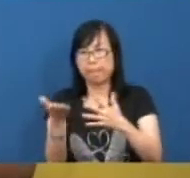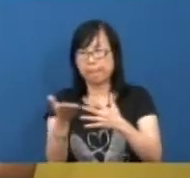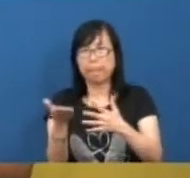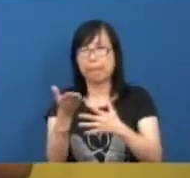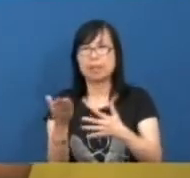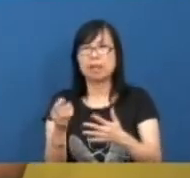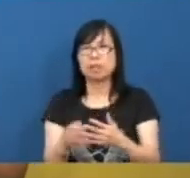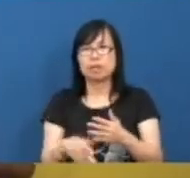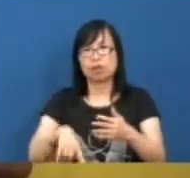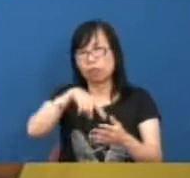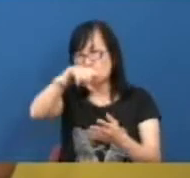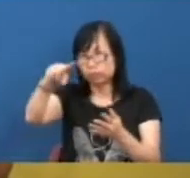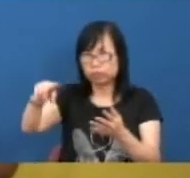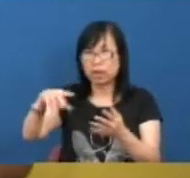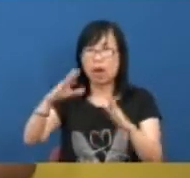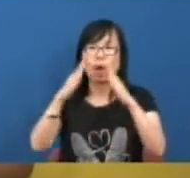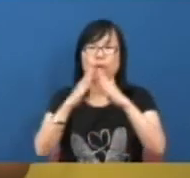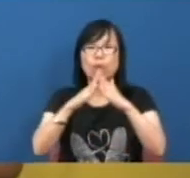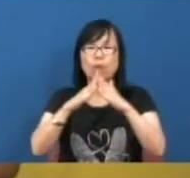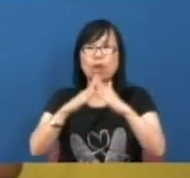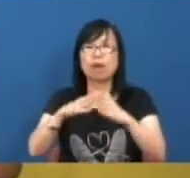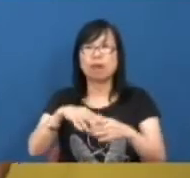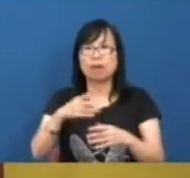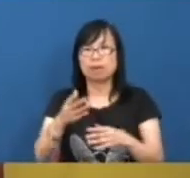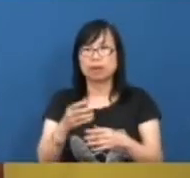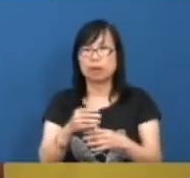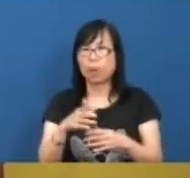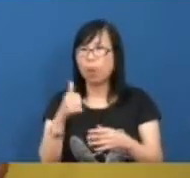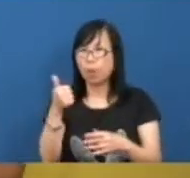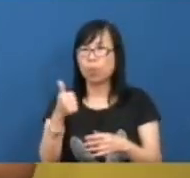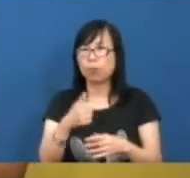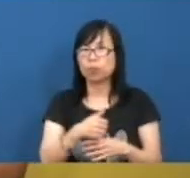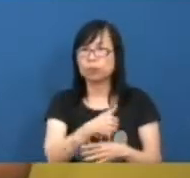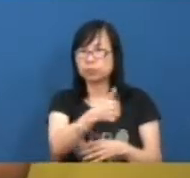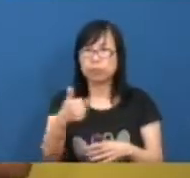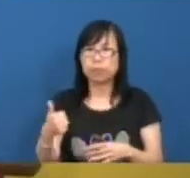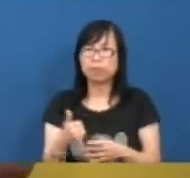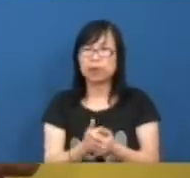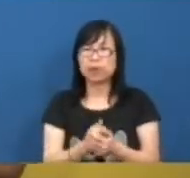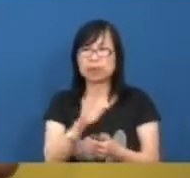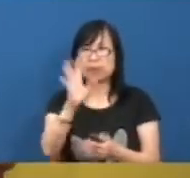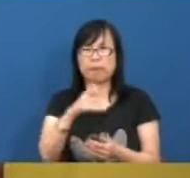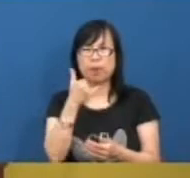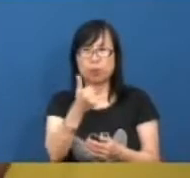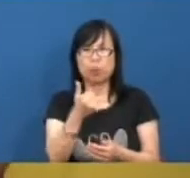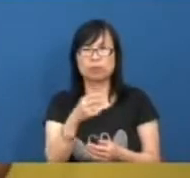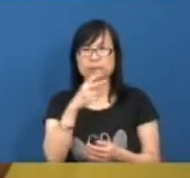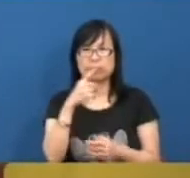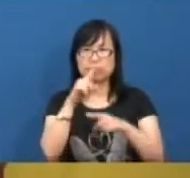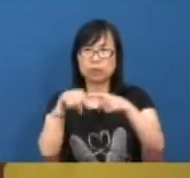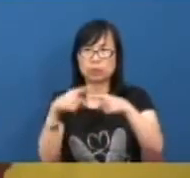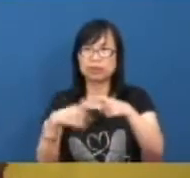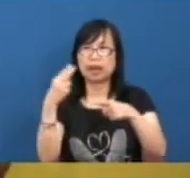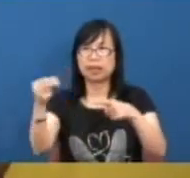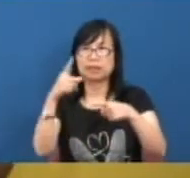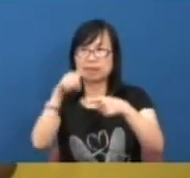動市場，樓市嘅流動市場咧係更加活化，就唔使話咧，即係有咩六大、七大、八大嗰啲大